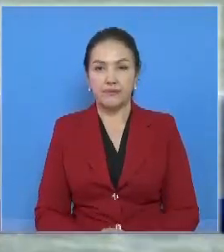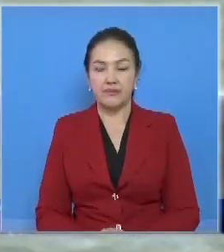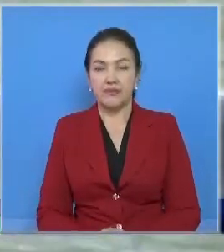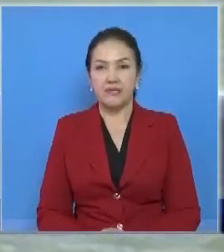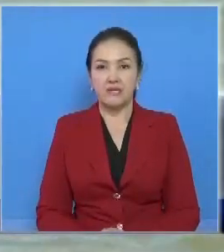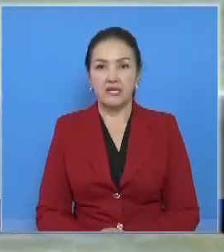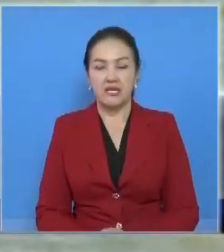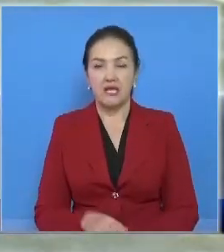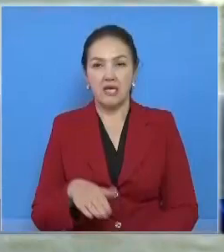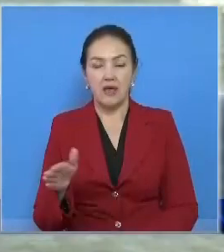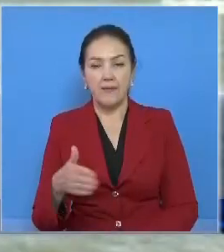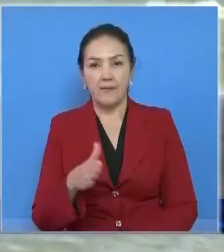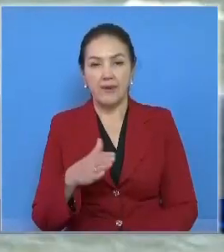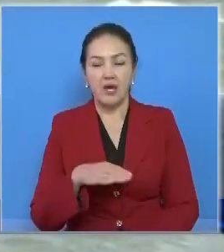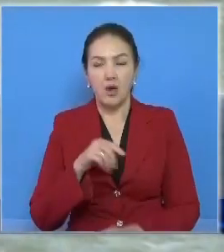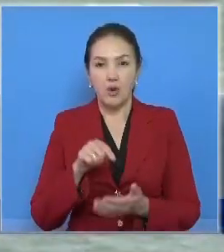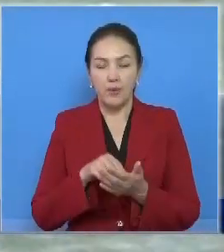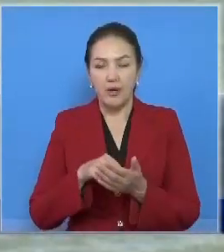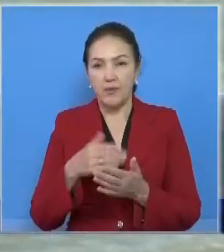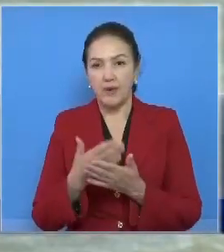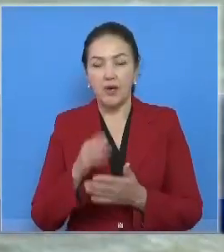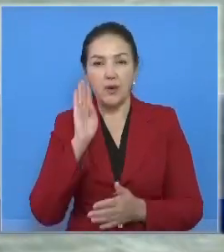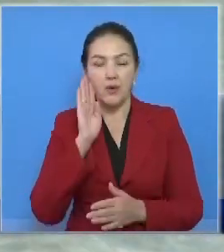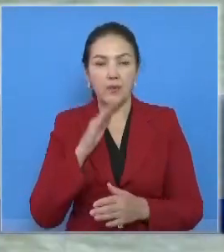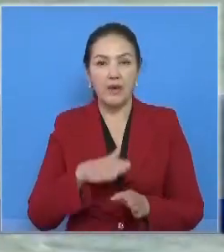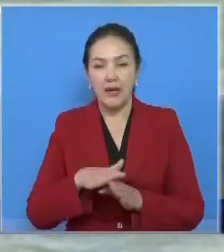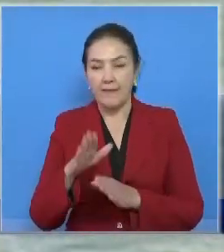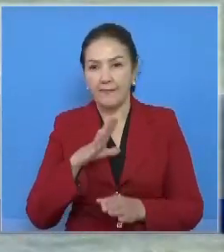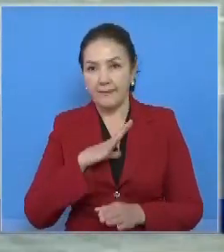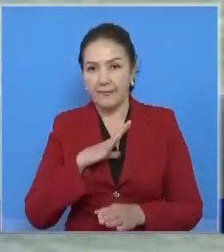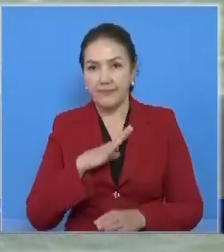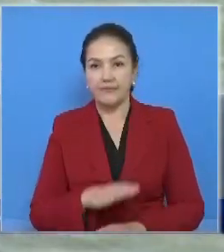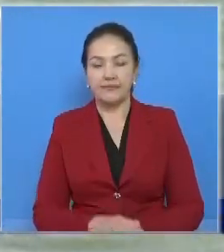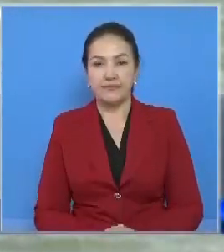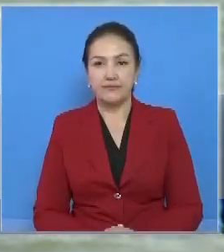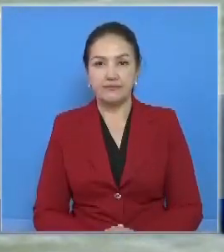Сәйкесінше балықтардың уылдырықтау жайылмалары суға толыққандықтан